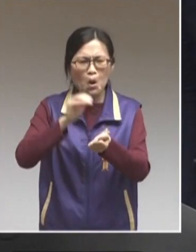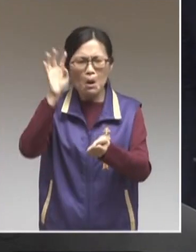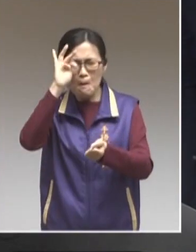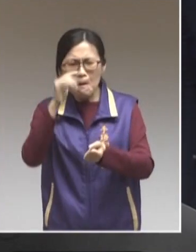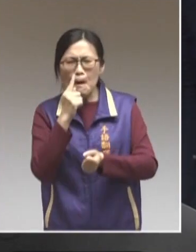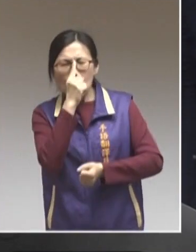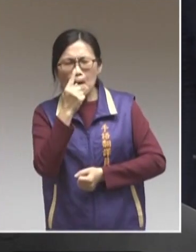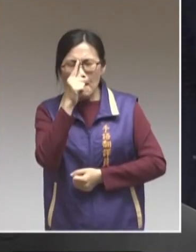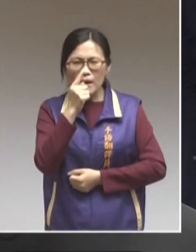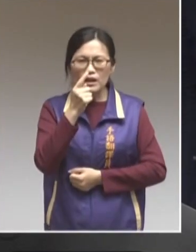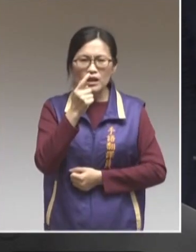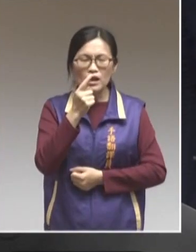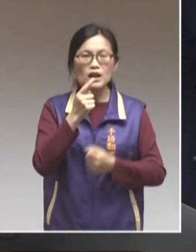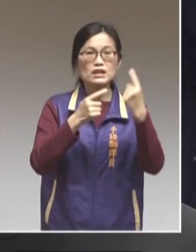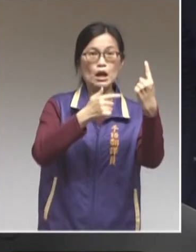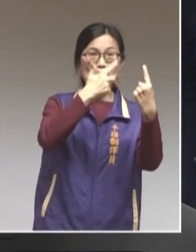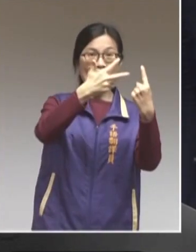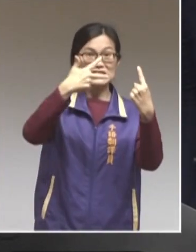中，